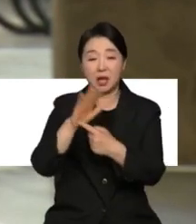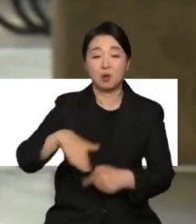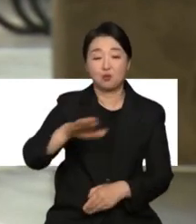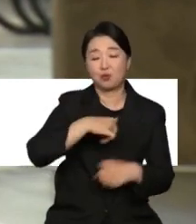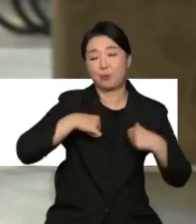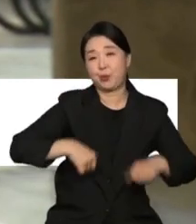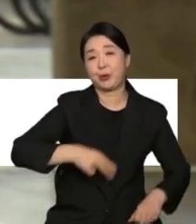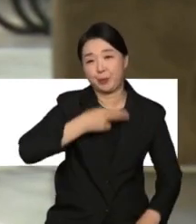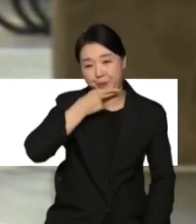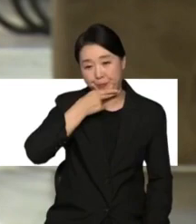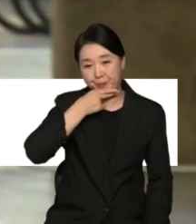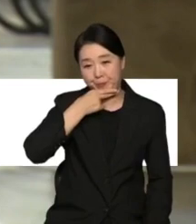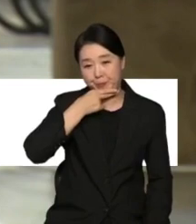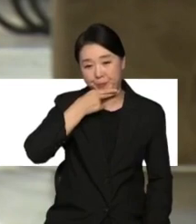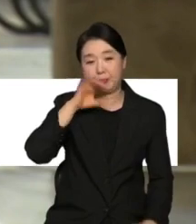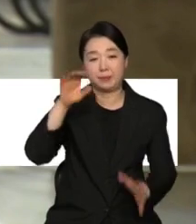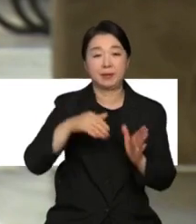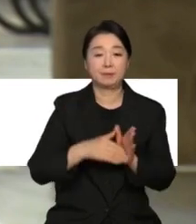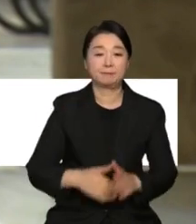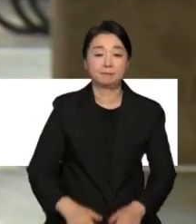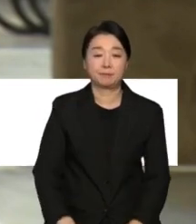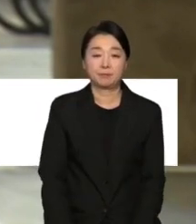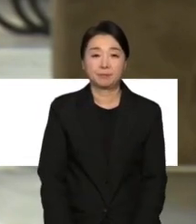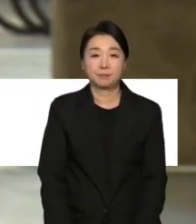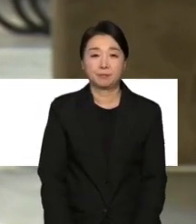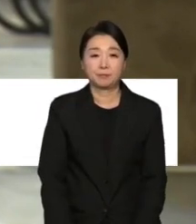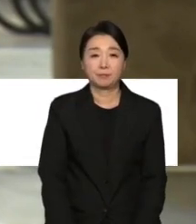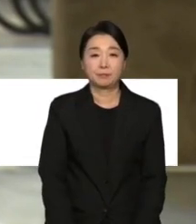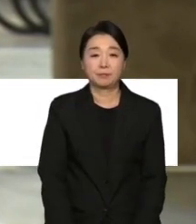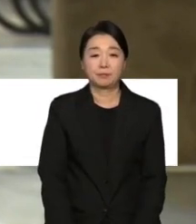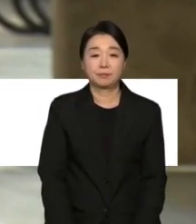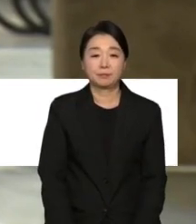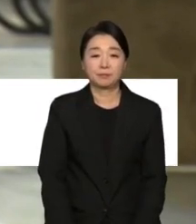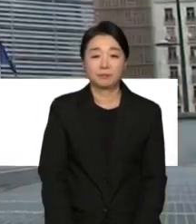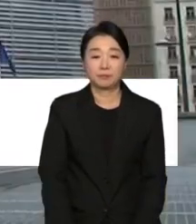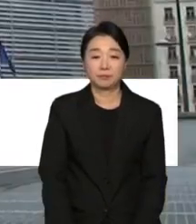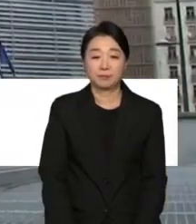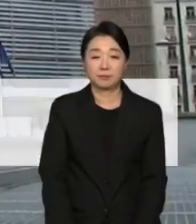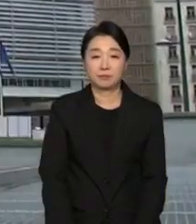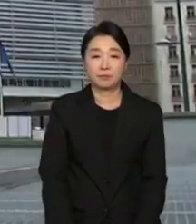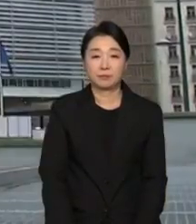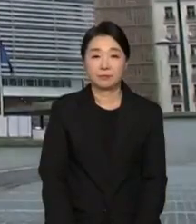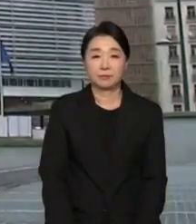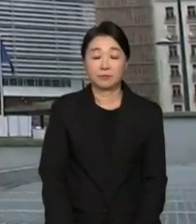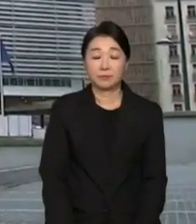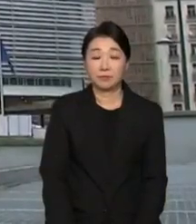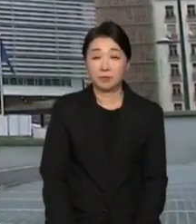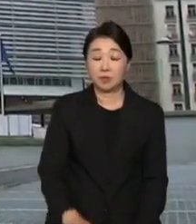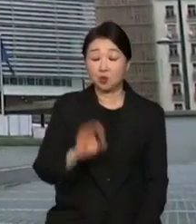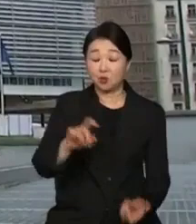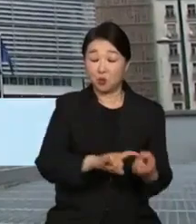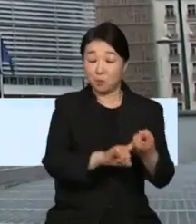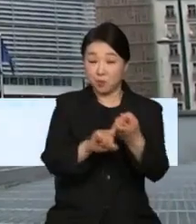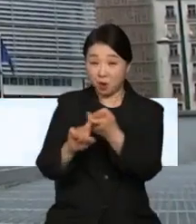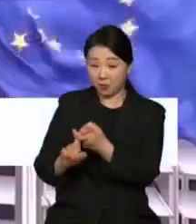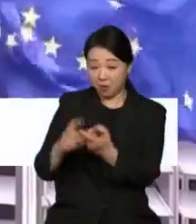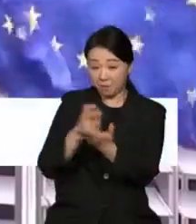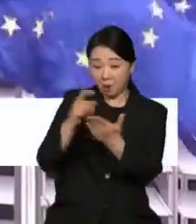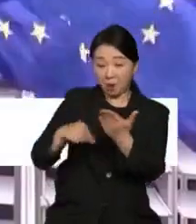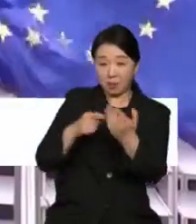continue the fight he had on the way. So we're not letting up. 유럽 연합도 법인과 개인